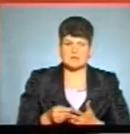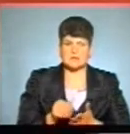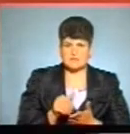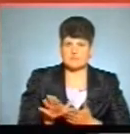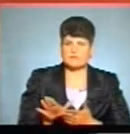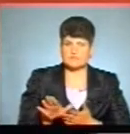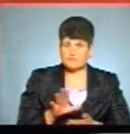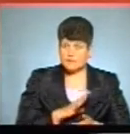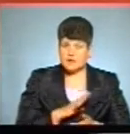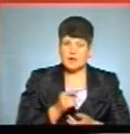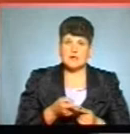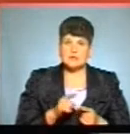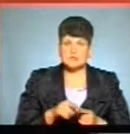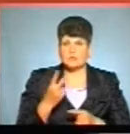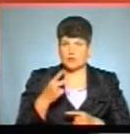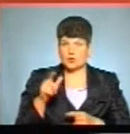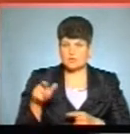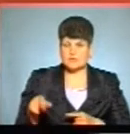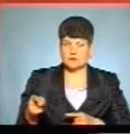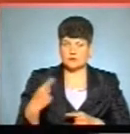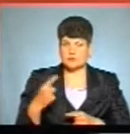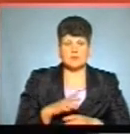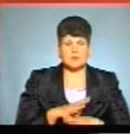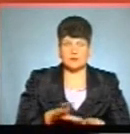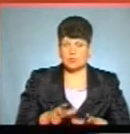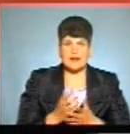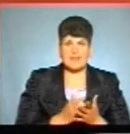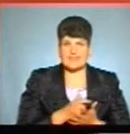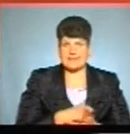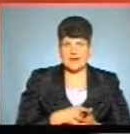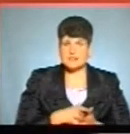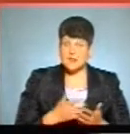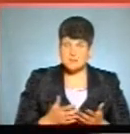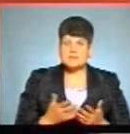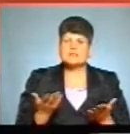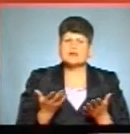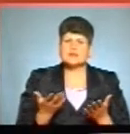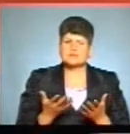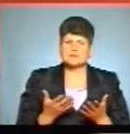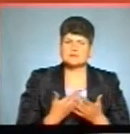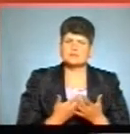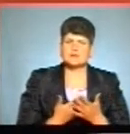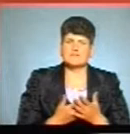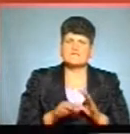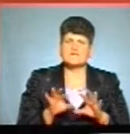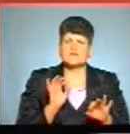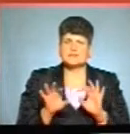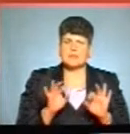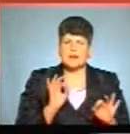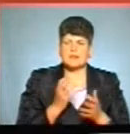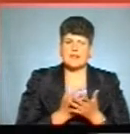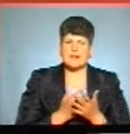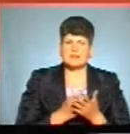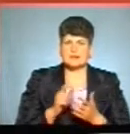І ці люди, дві людини з Тернопільщини не стали кандидатами в депутати. Отже, за якими критеріями все ж таки відбирали кандидатів